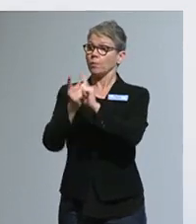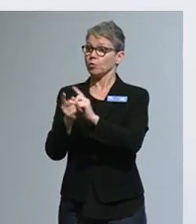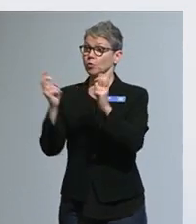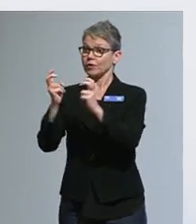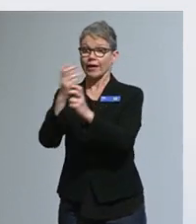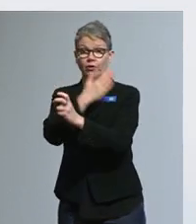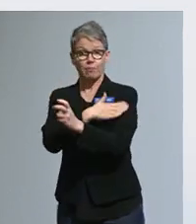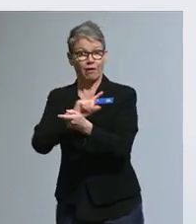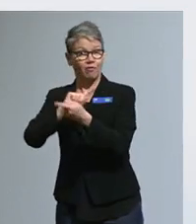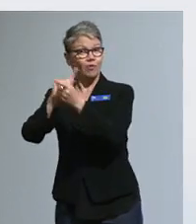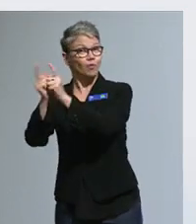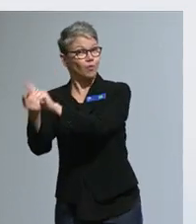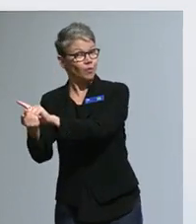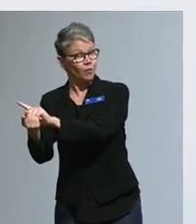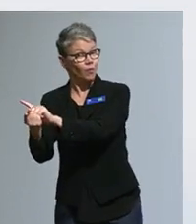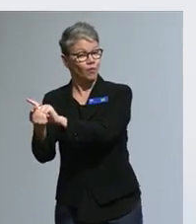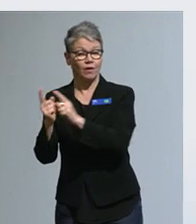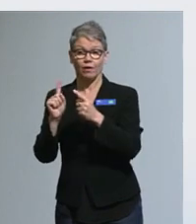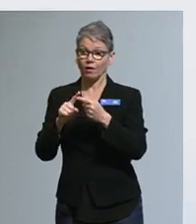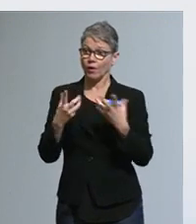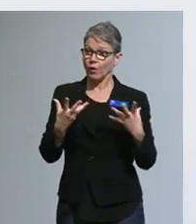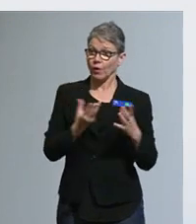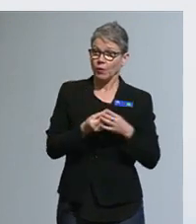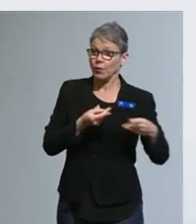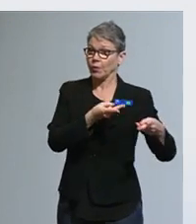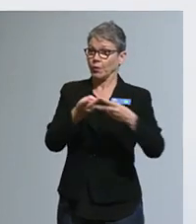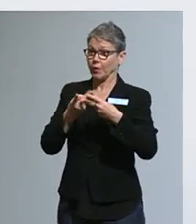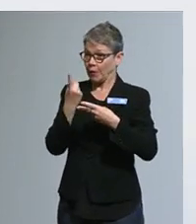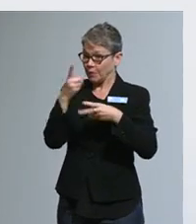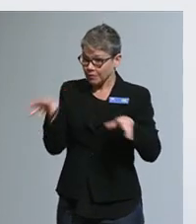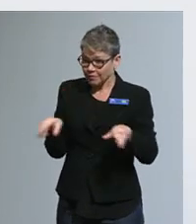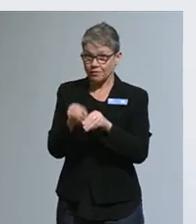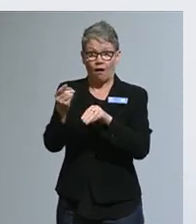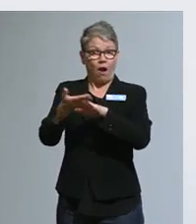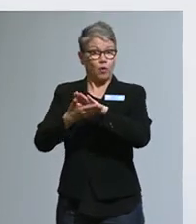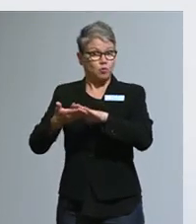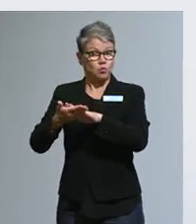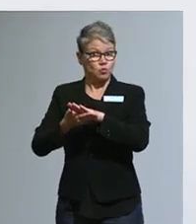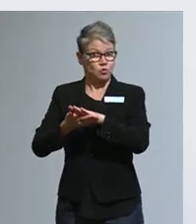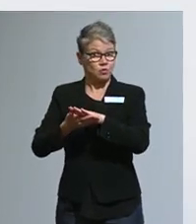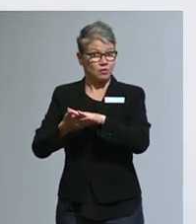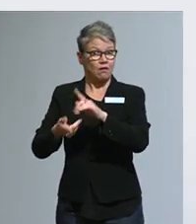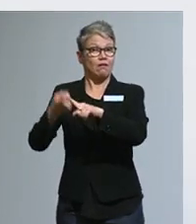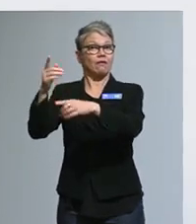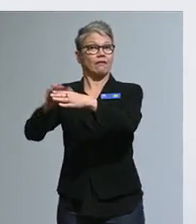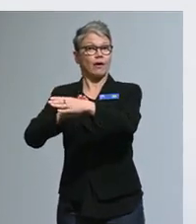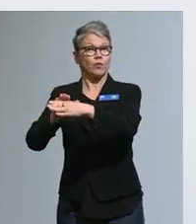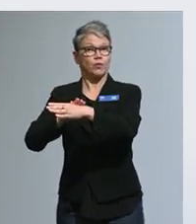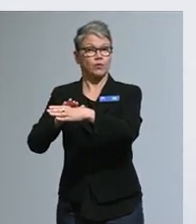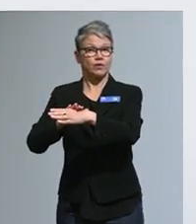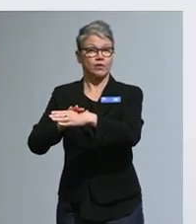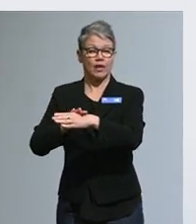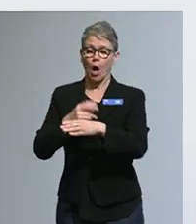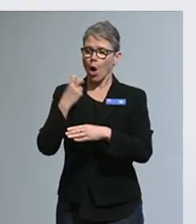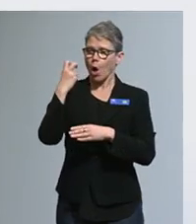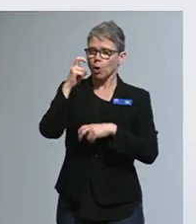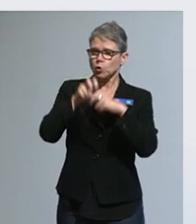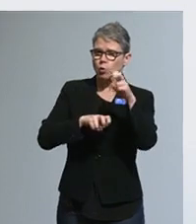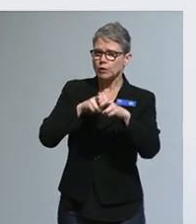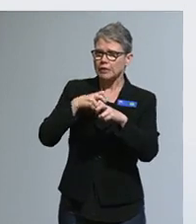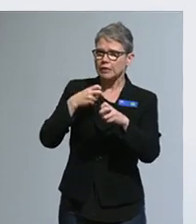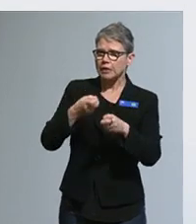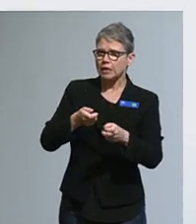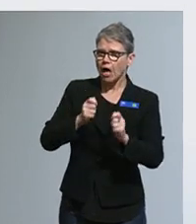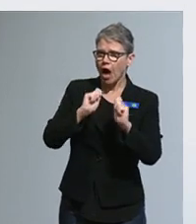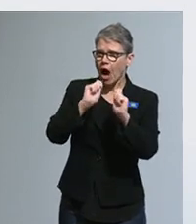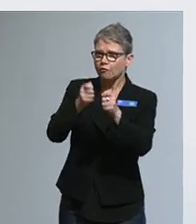siirtyminen, yhtenäisiin alustoihin siirtyminen, ja mä uskon, että tämä tutkiavustuksia palvelu tulee myöskin yhä